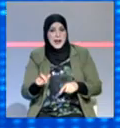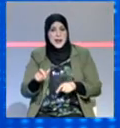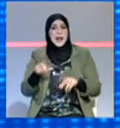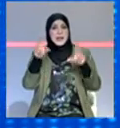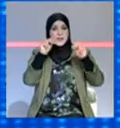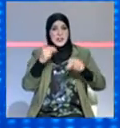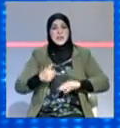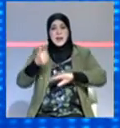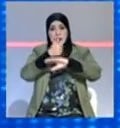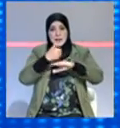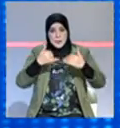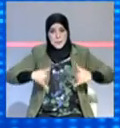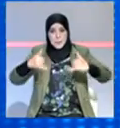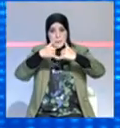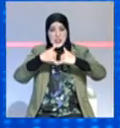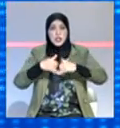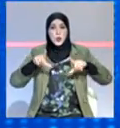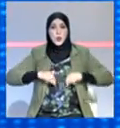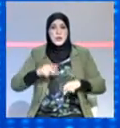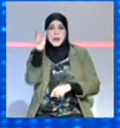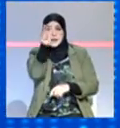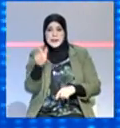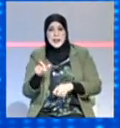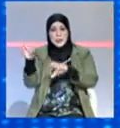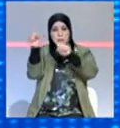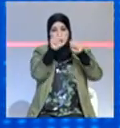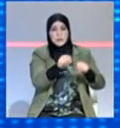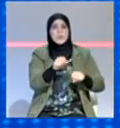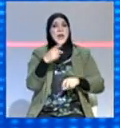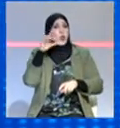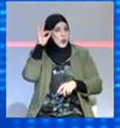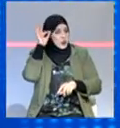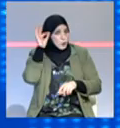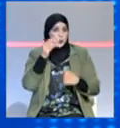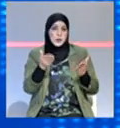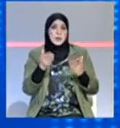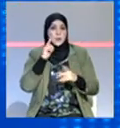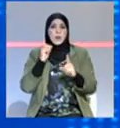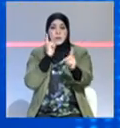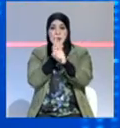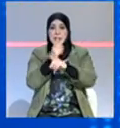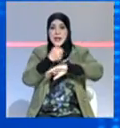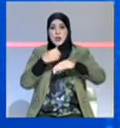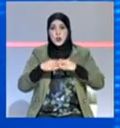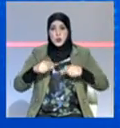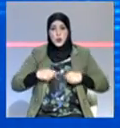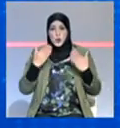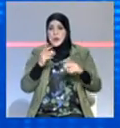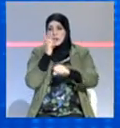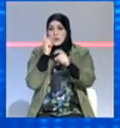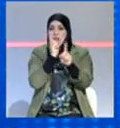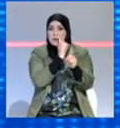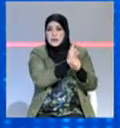رئيس مجلس الوزراء الايطالي جوزيبي كونتي ومن المنتظر ان يلتقي رئيس الحكومه خلال هذه الزياره